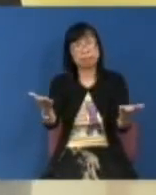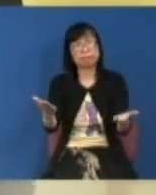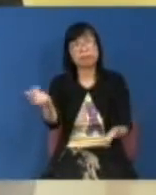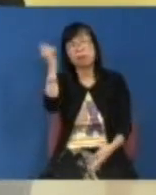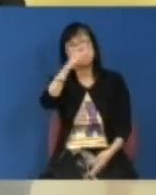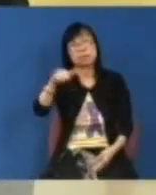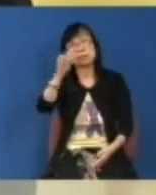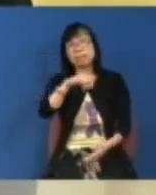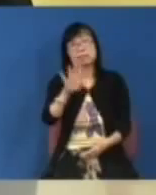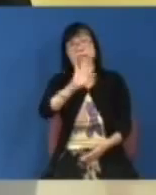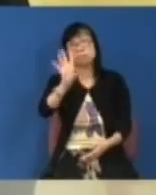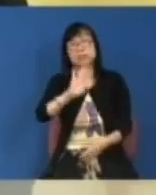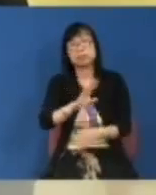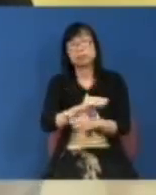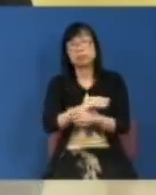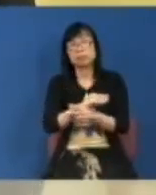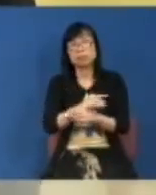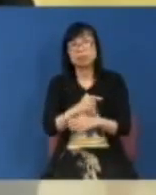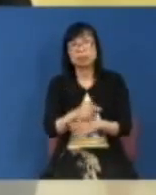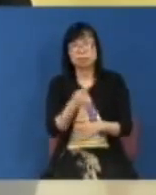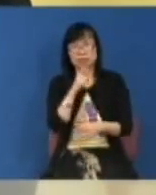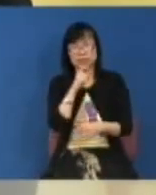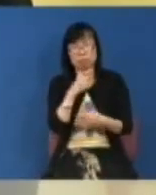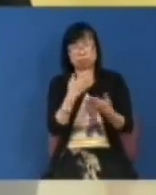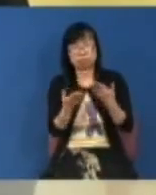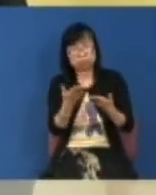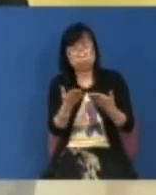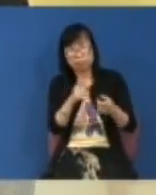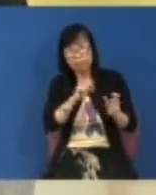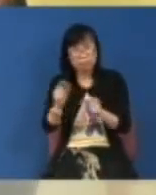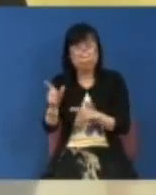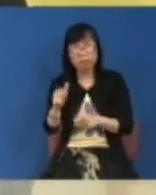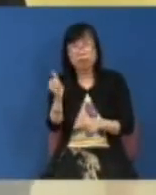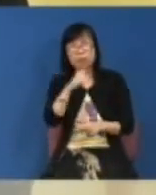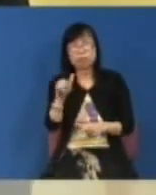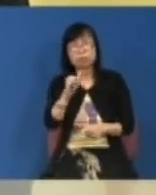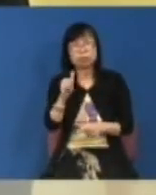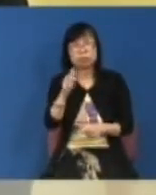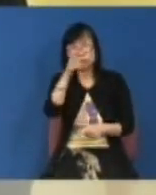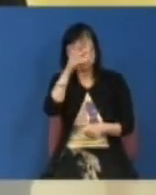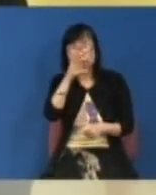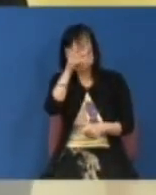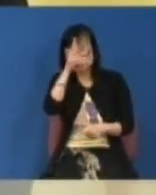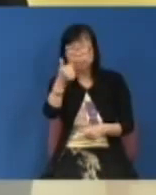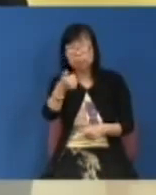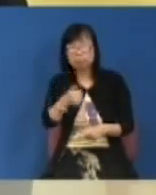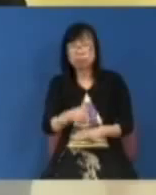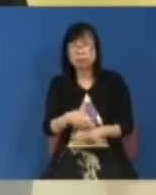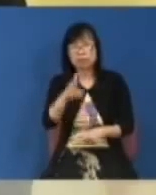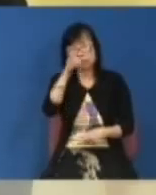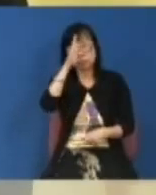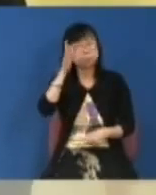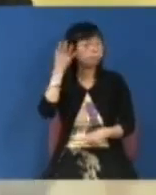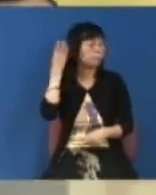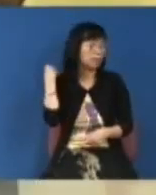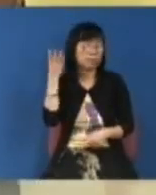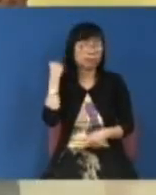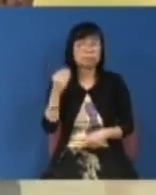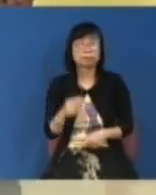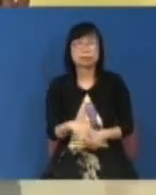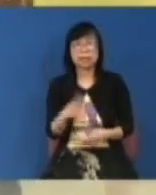6000蚊你又唔要啦，話要有啲好過6000蚊噶啦，咁政府唔聽你講，你做咩咧？佢而家同全香港講，我哋